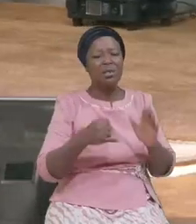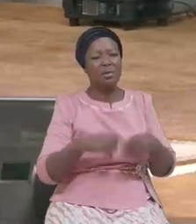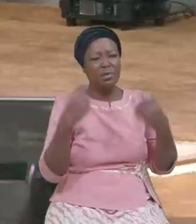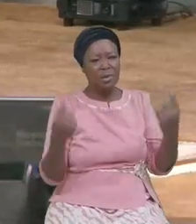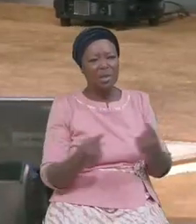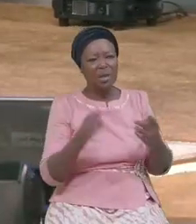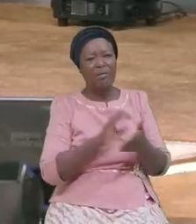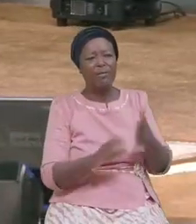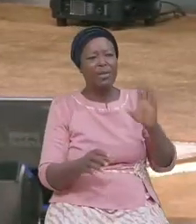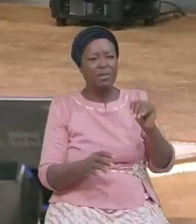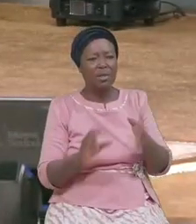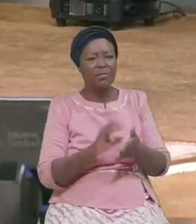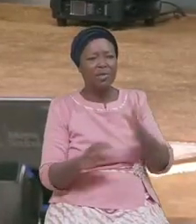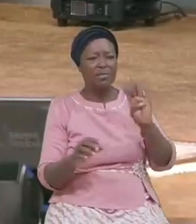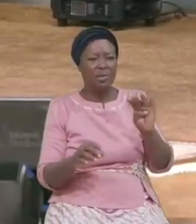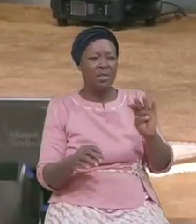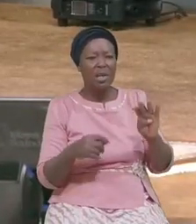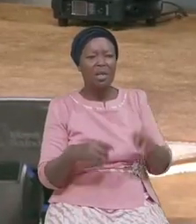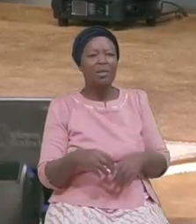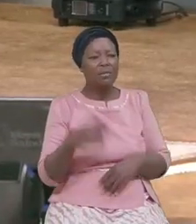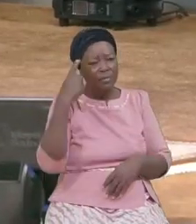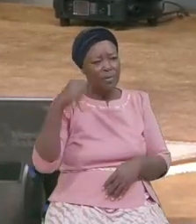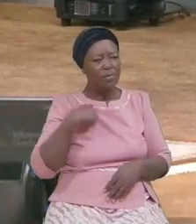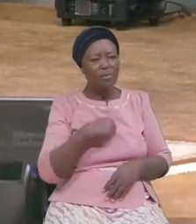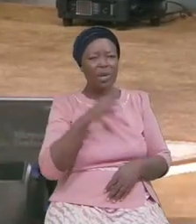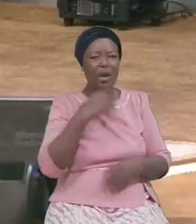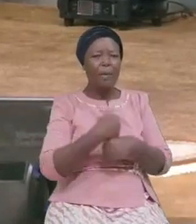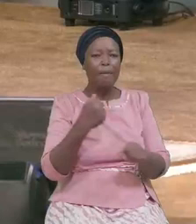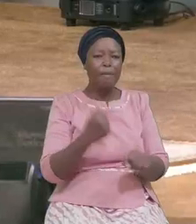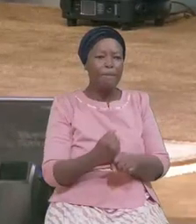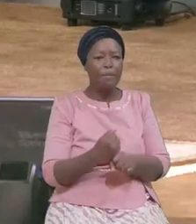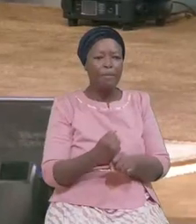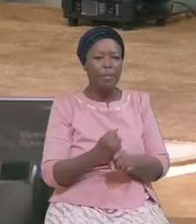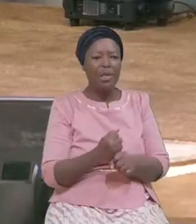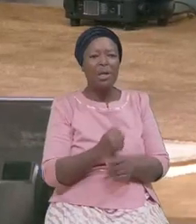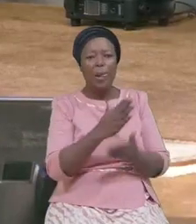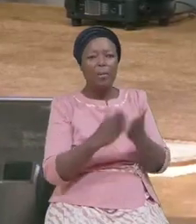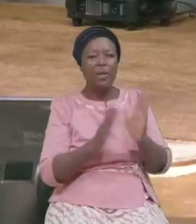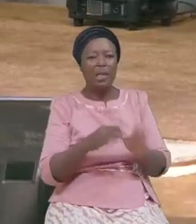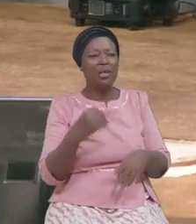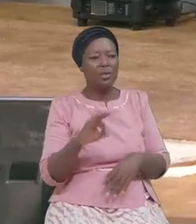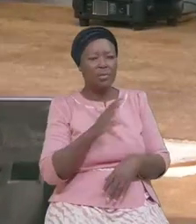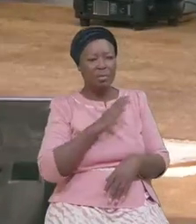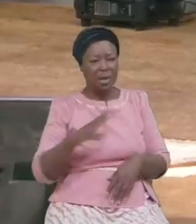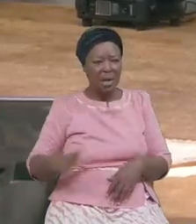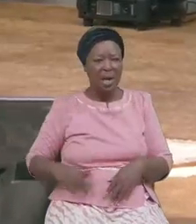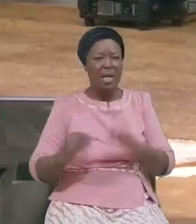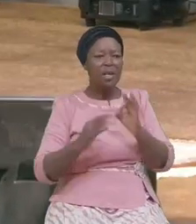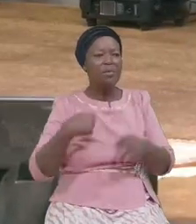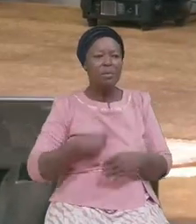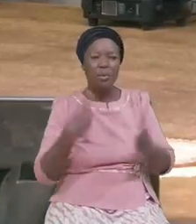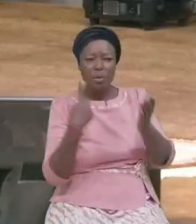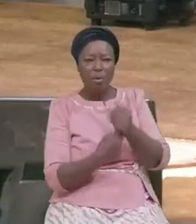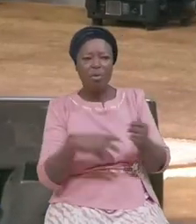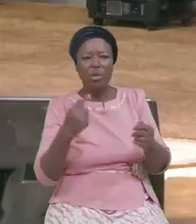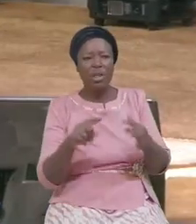Verset 14. Car nous sommes devenus participants de Christ, pourvu que nous retenions fermement